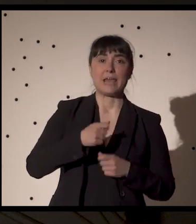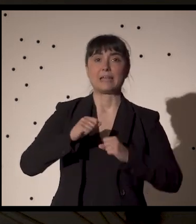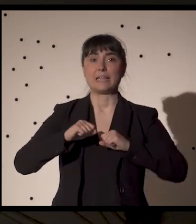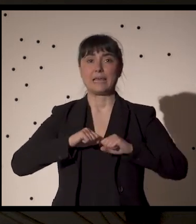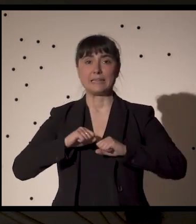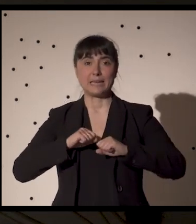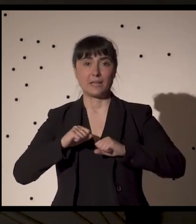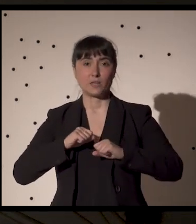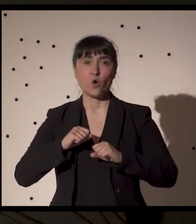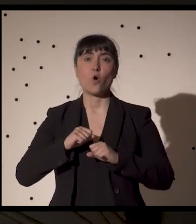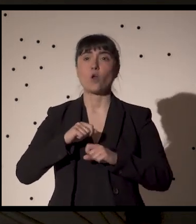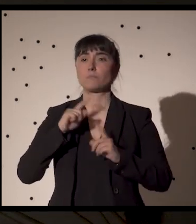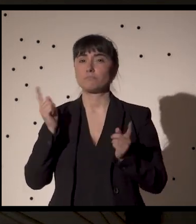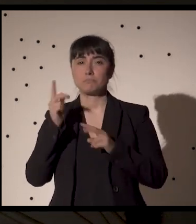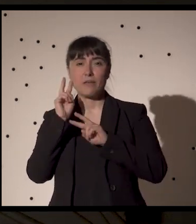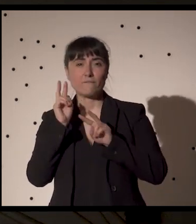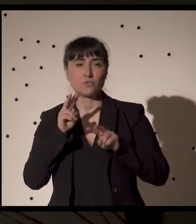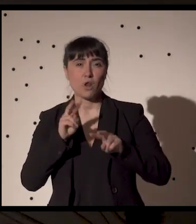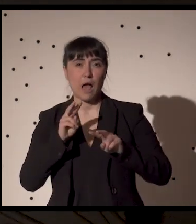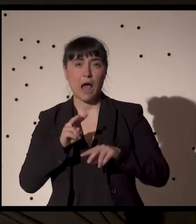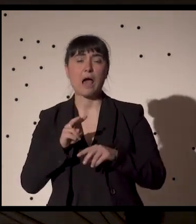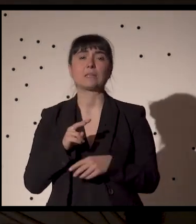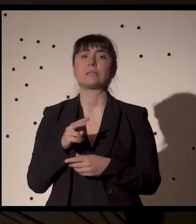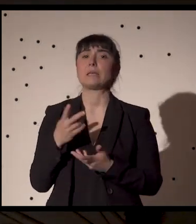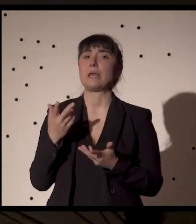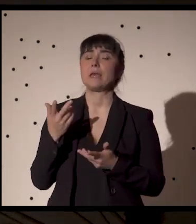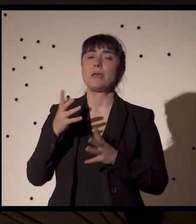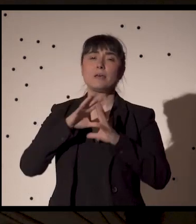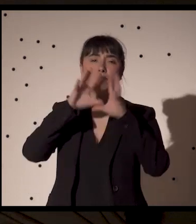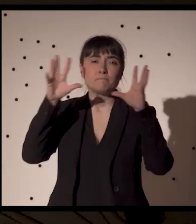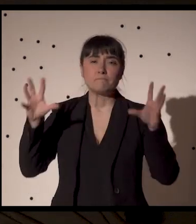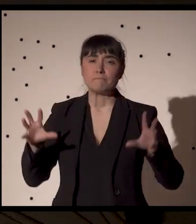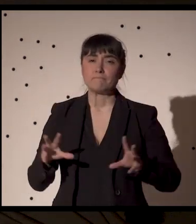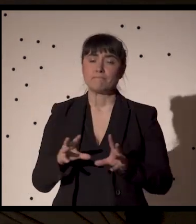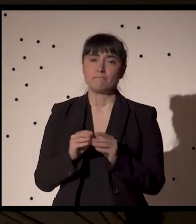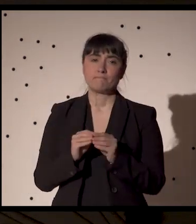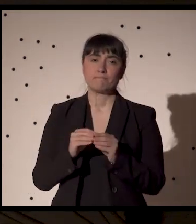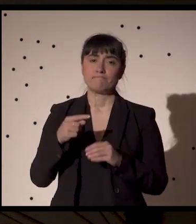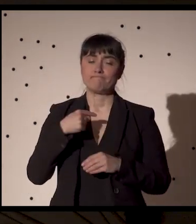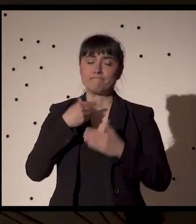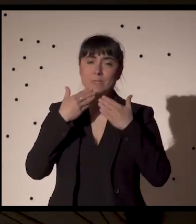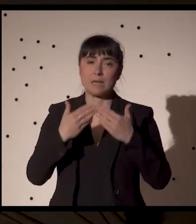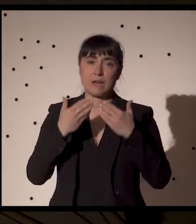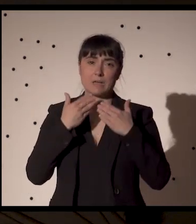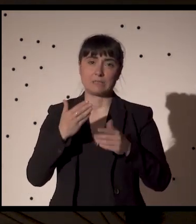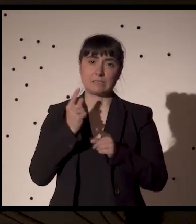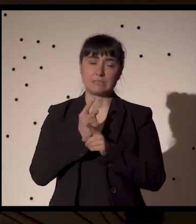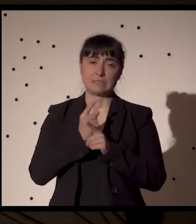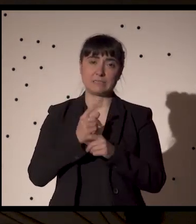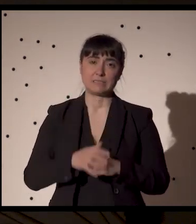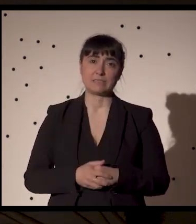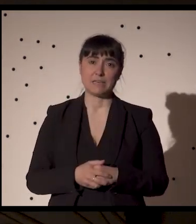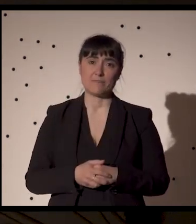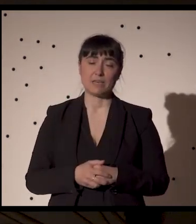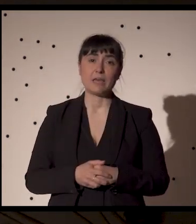Giacomo Previtali l'organismo di vigilanza Luigi miglia il professor Luigi Migliavacca e ricordo e saluto il